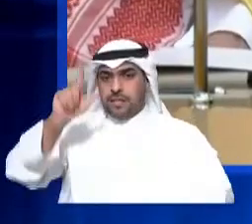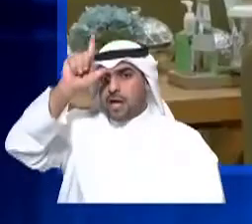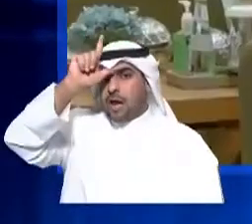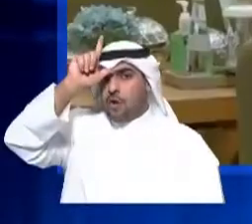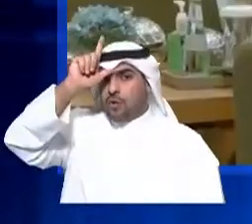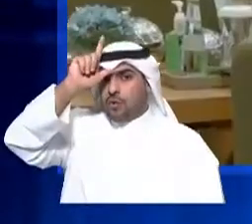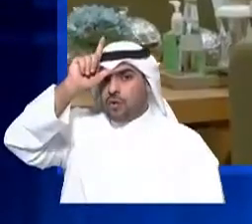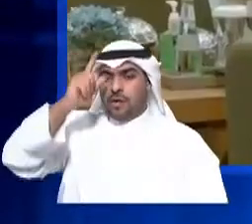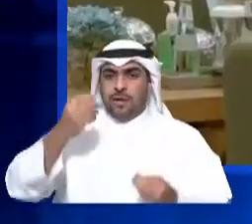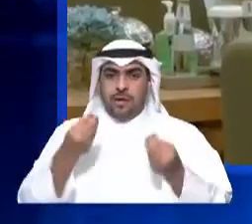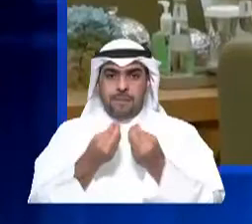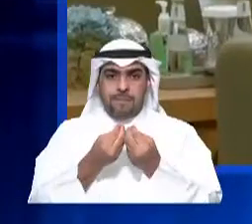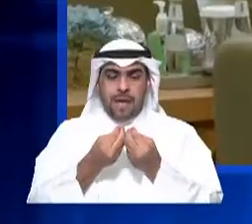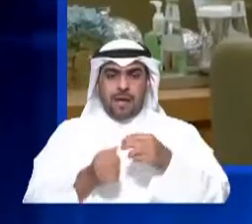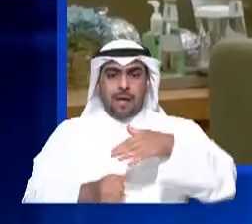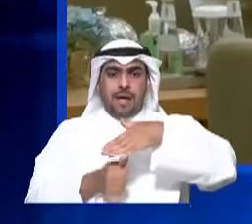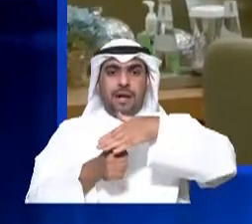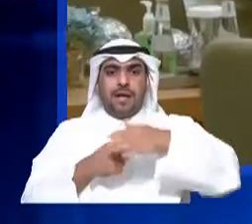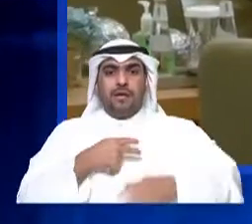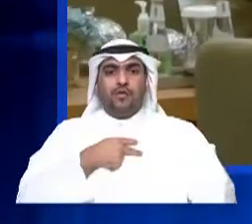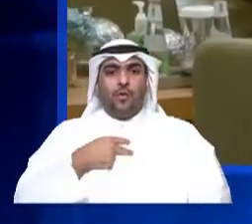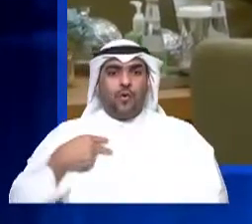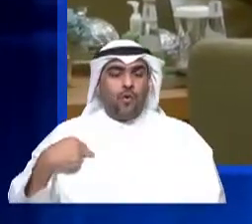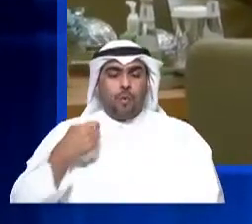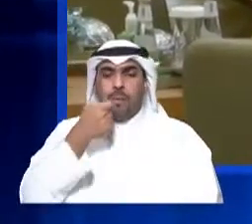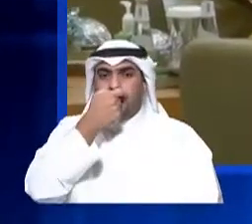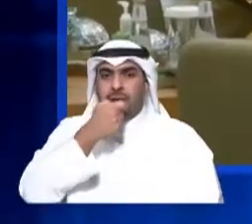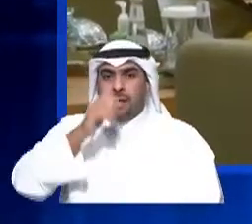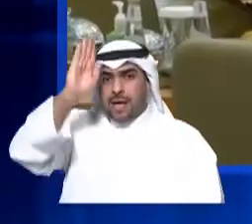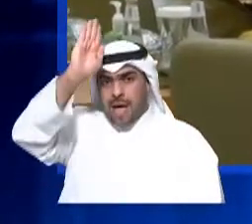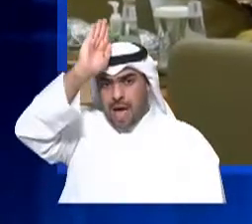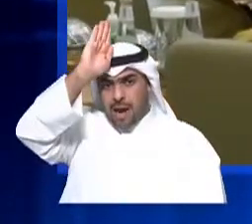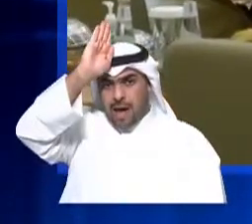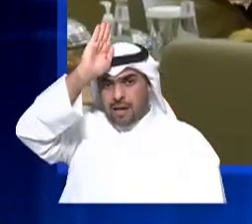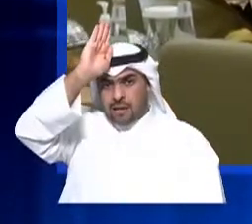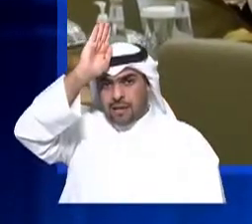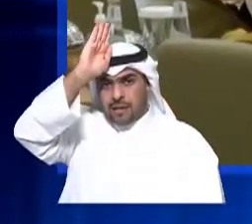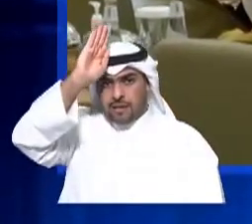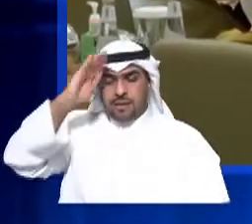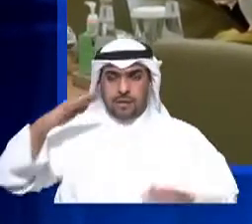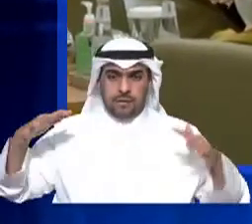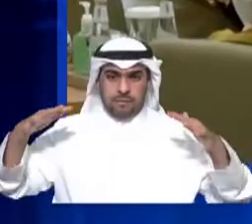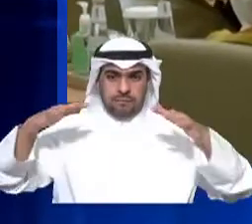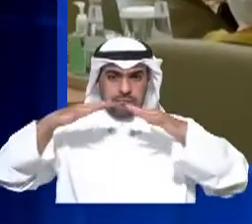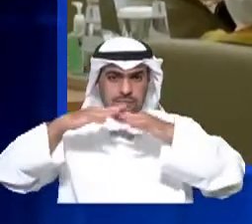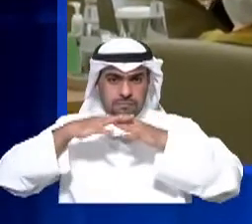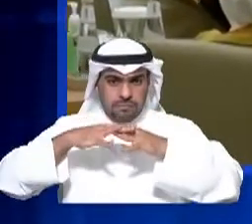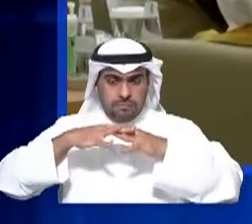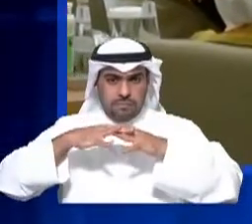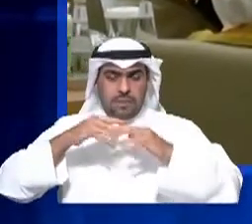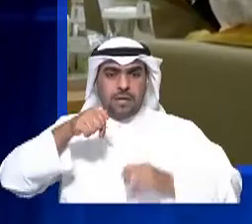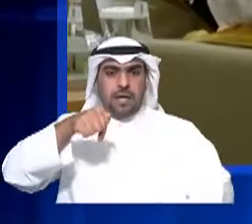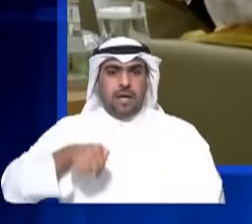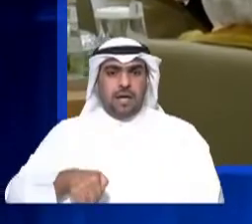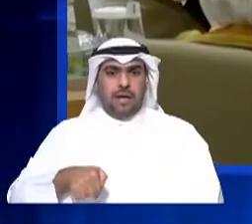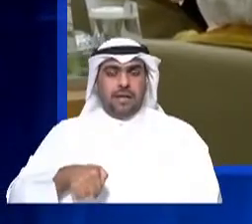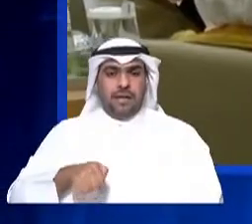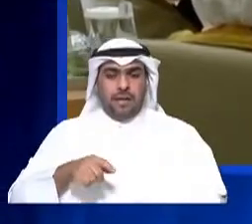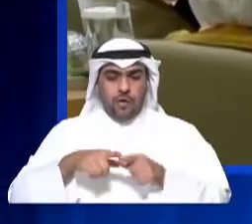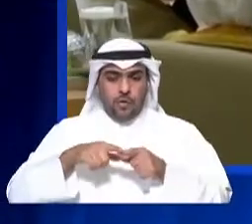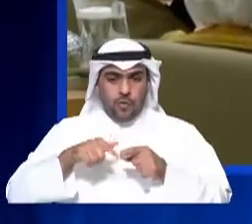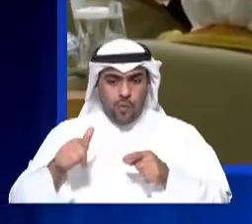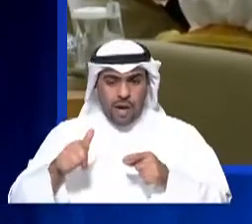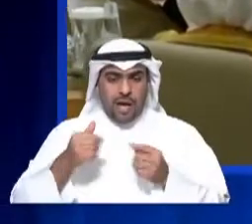الملك عبد الله في الأردن ورئيس وزراء العراقي الكاظمي. فهذول أيضا البعد العربي مطلوب منا أن